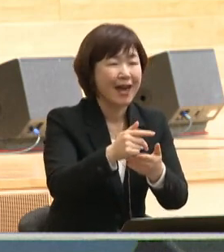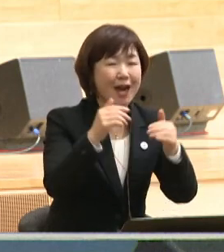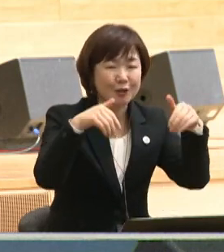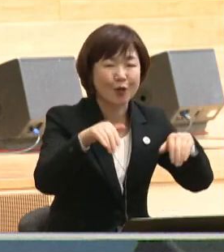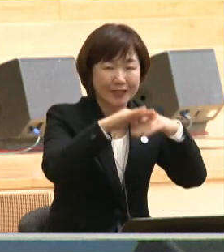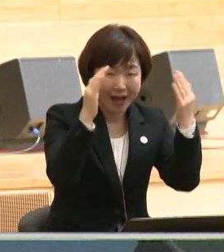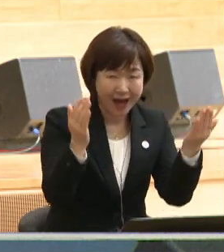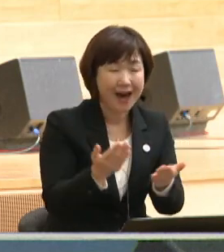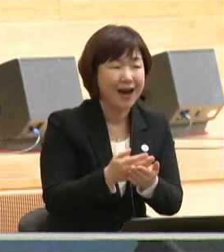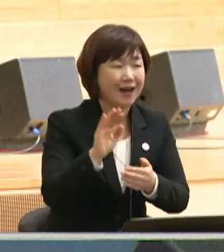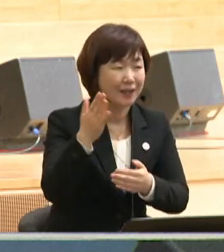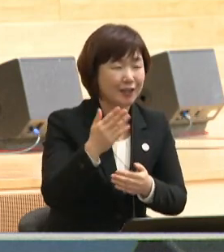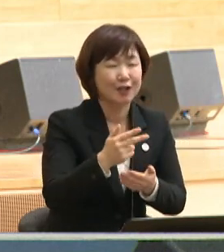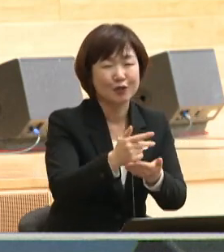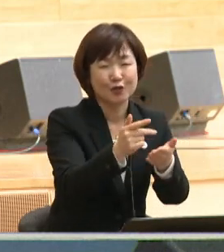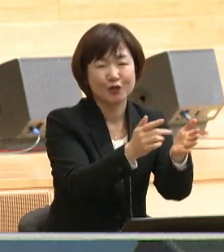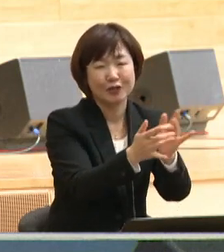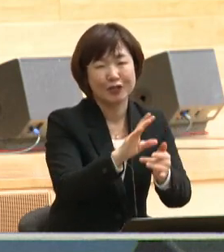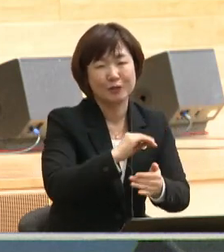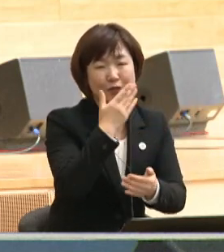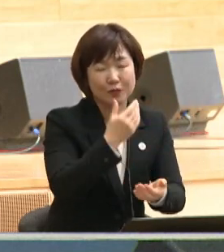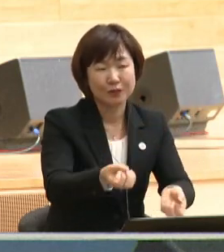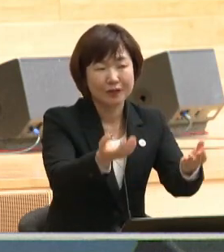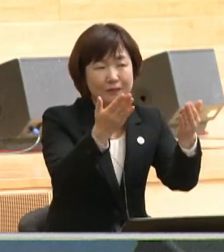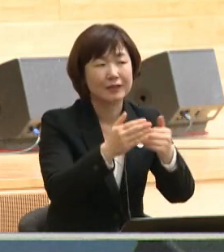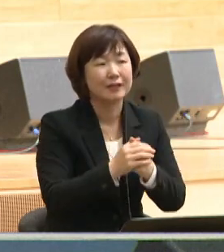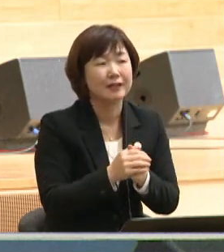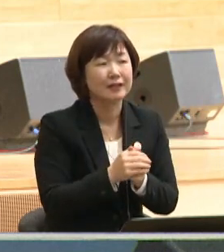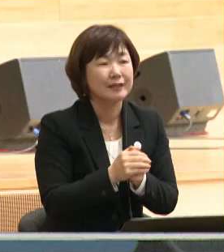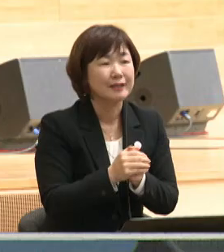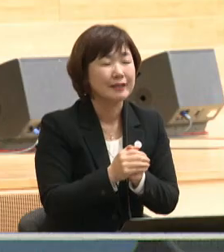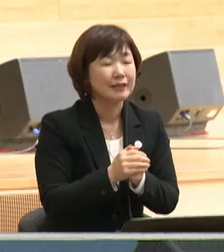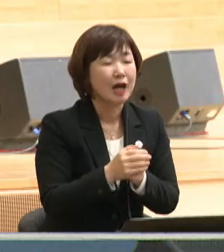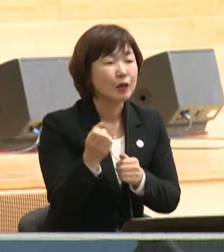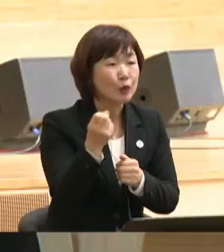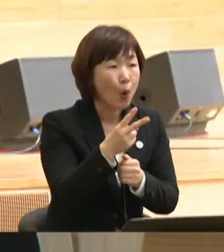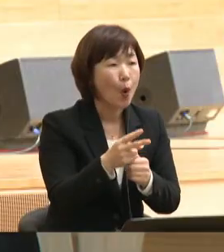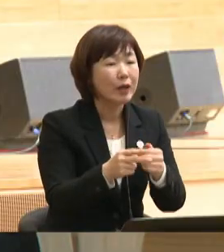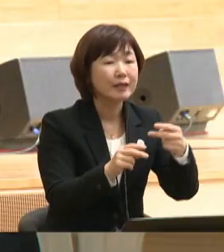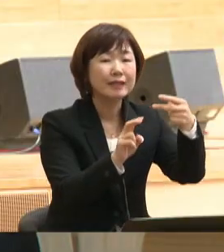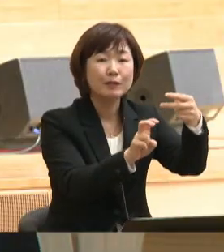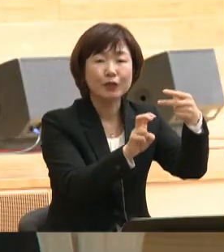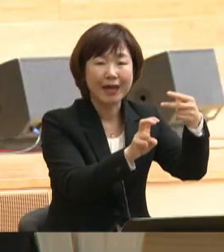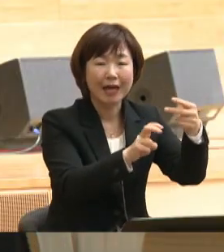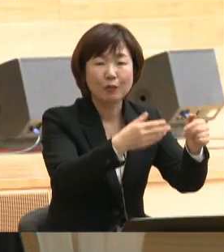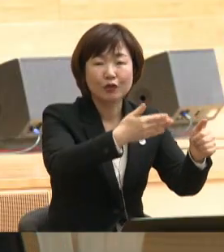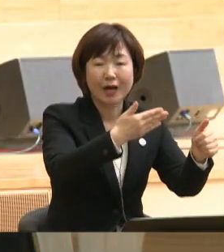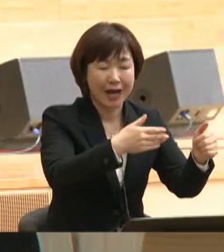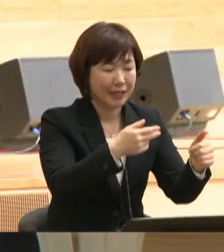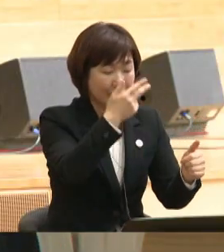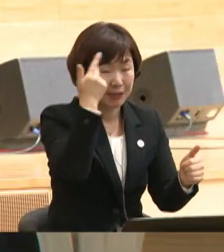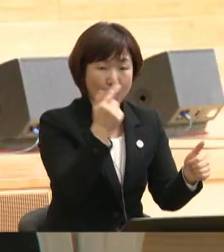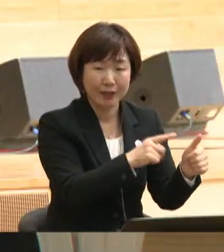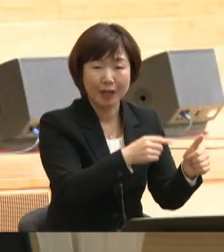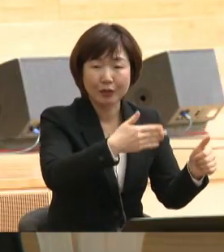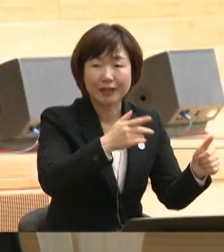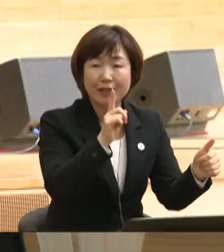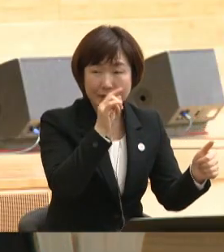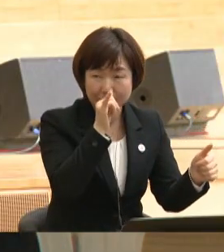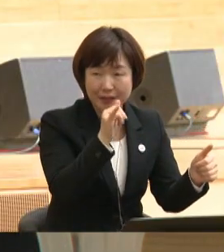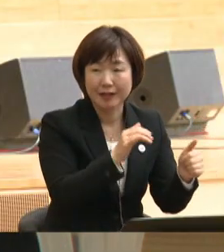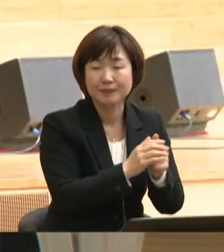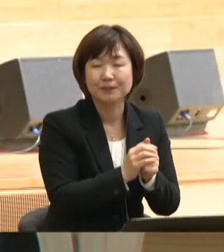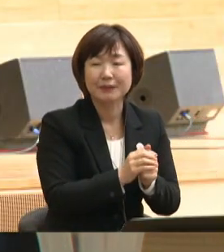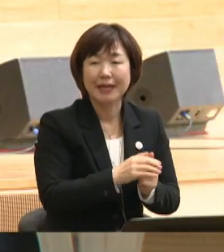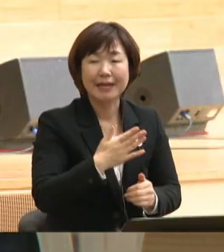예수님의 이름으로 축복합니다 바울이 디모데에게 권면아 또 하나의 메시지가 있는데요 우리 함께 따라 하시겠습니다 자기 생활에